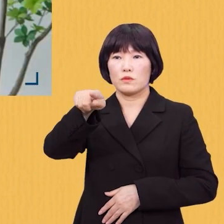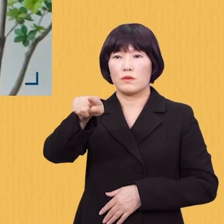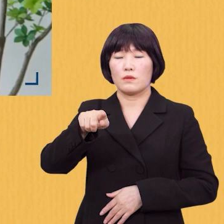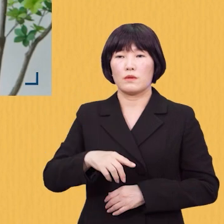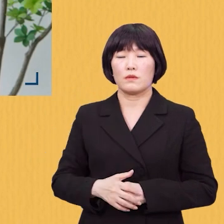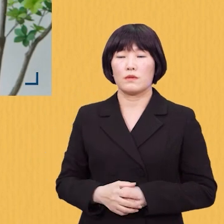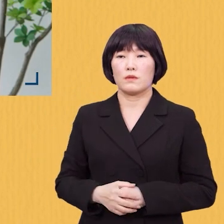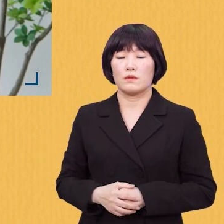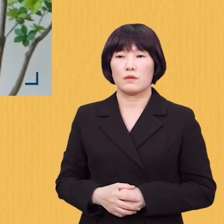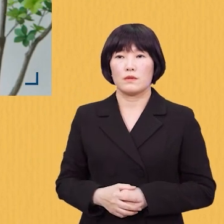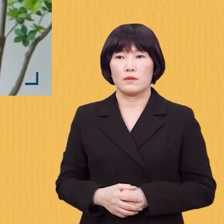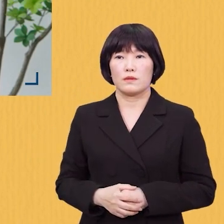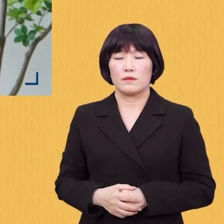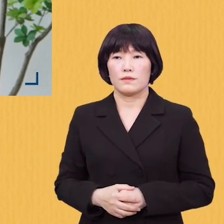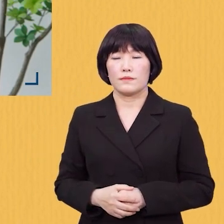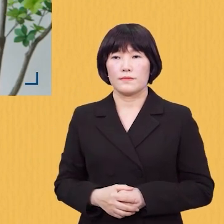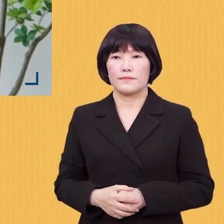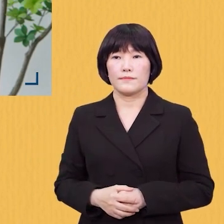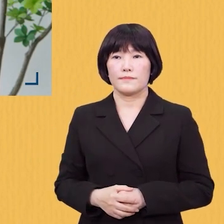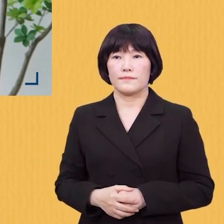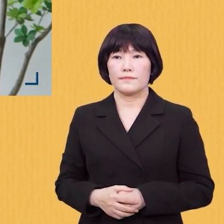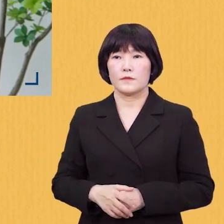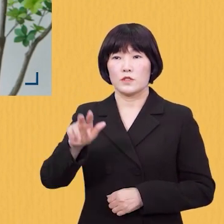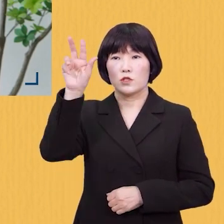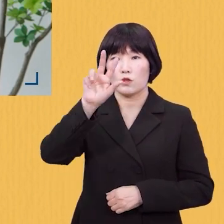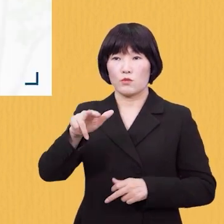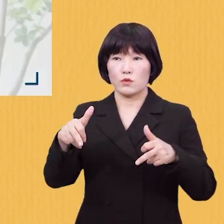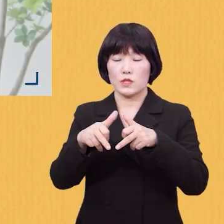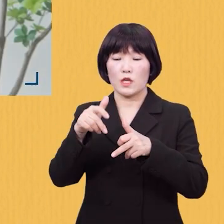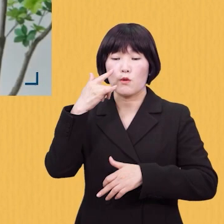전국 장애인 부모연대 경남지부 고도희님,